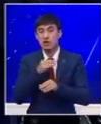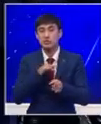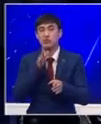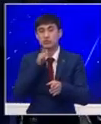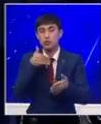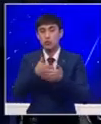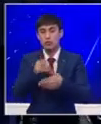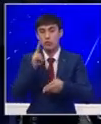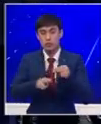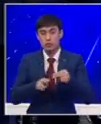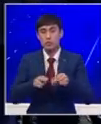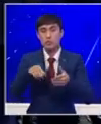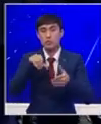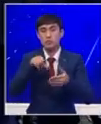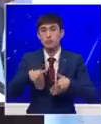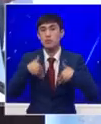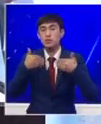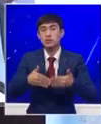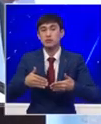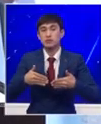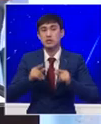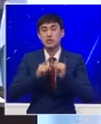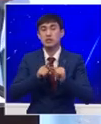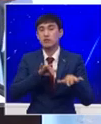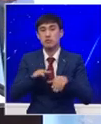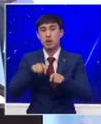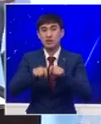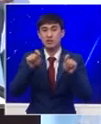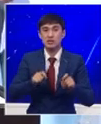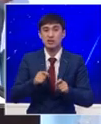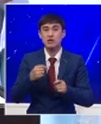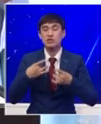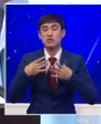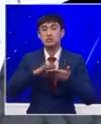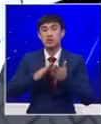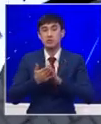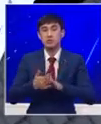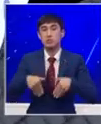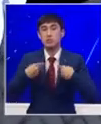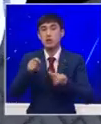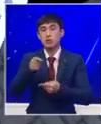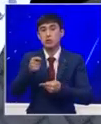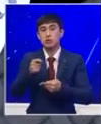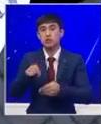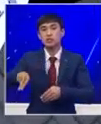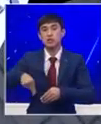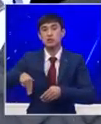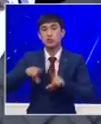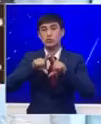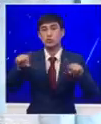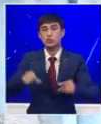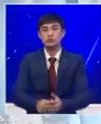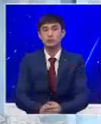срок её представители выступили с приветственное речью во время церемонии открытия и в торжественной обстановке передали ключи директору